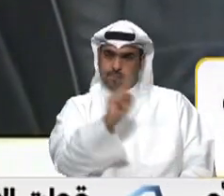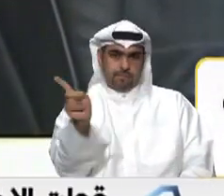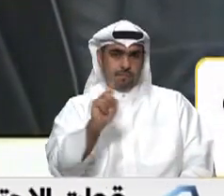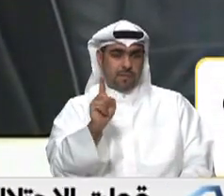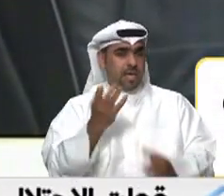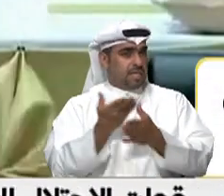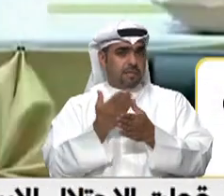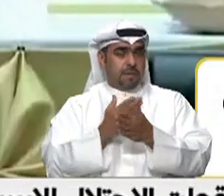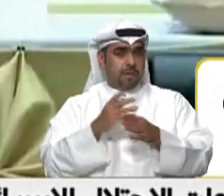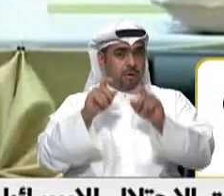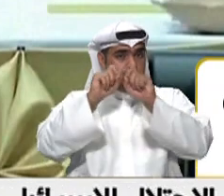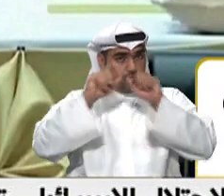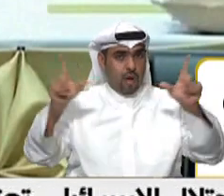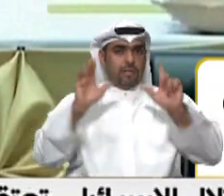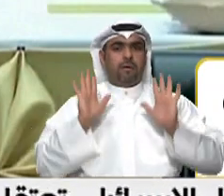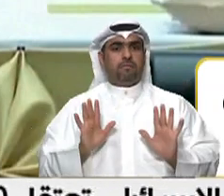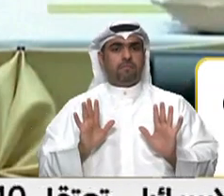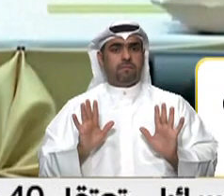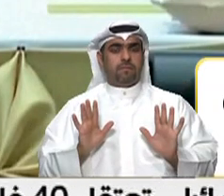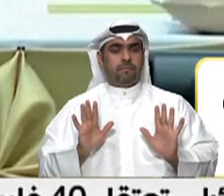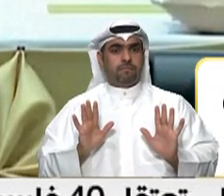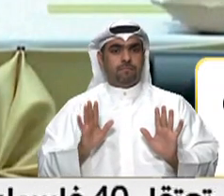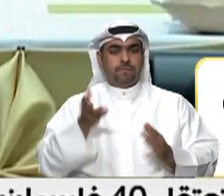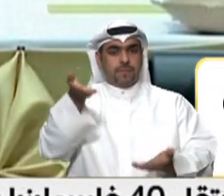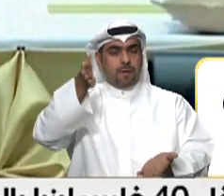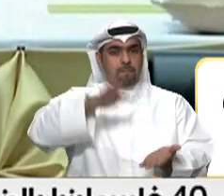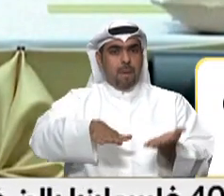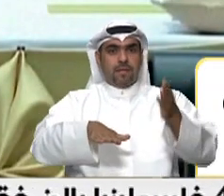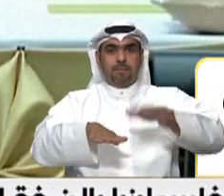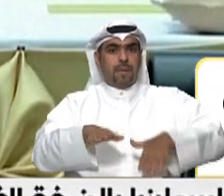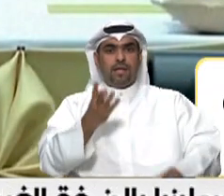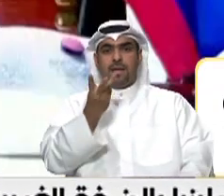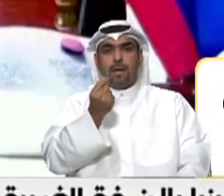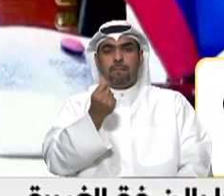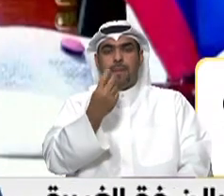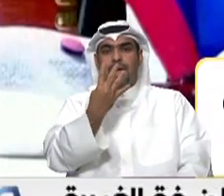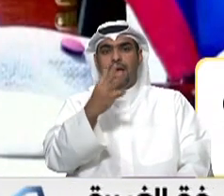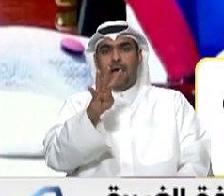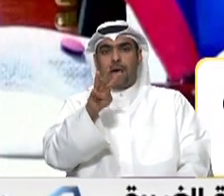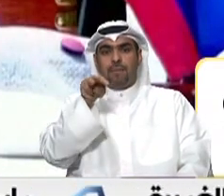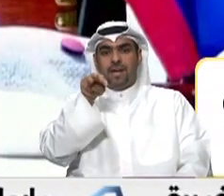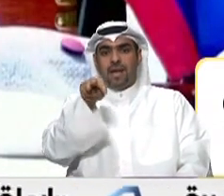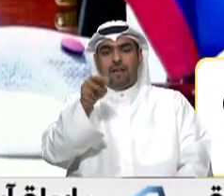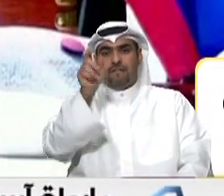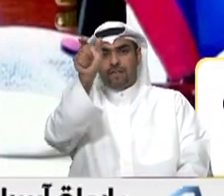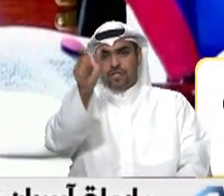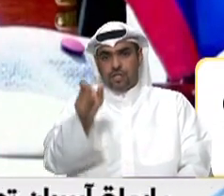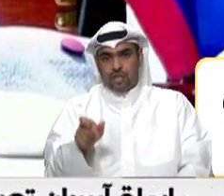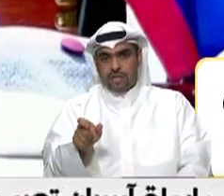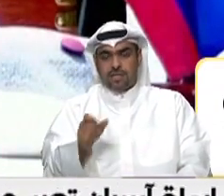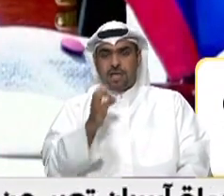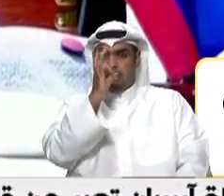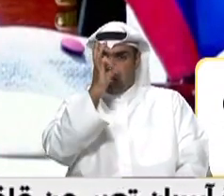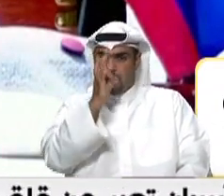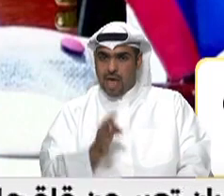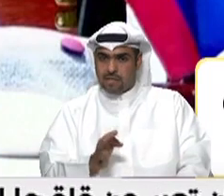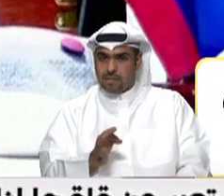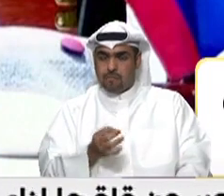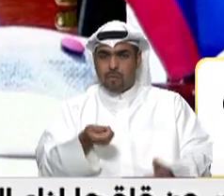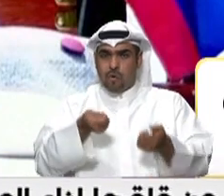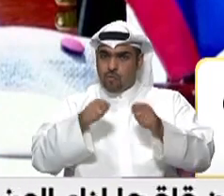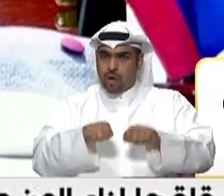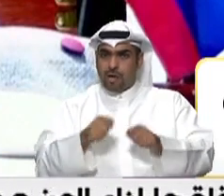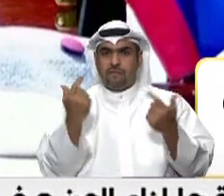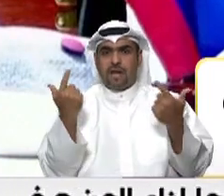نتحدث الان فقد مات ما يقرب من 40 الف شخص نحن بحاجه الى وقف اطلاق النار نحن بحاجه